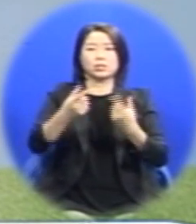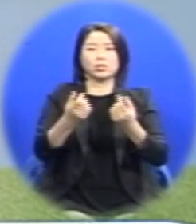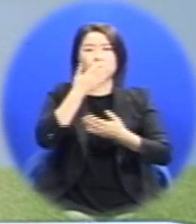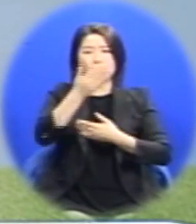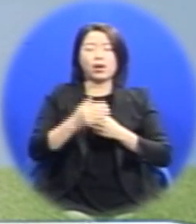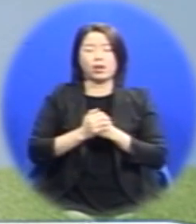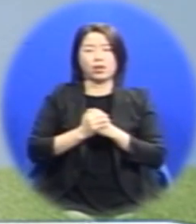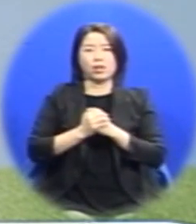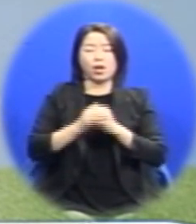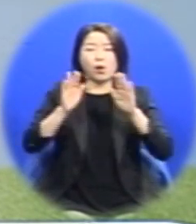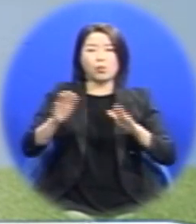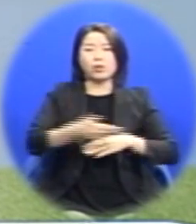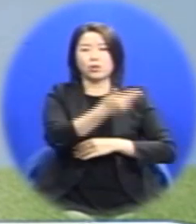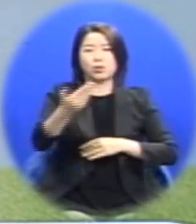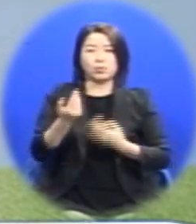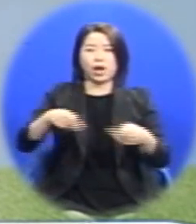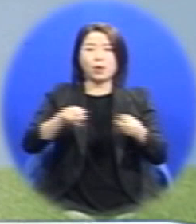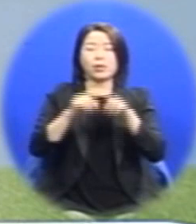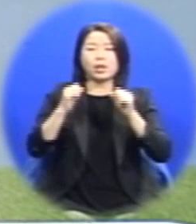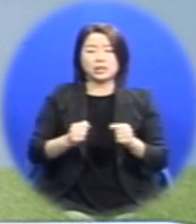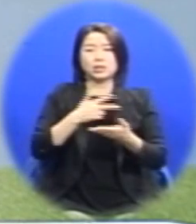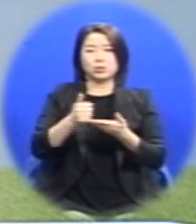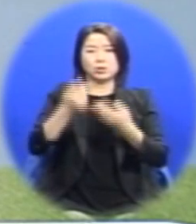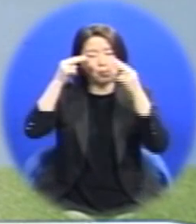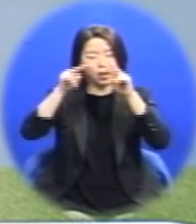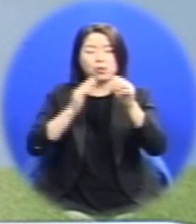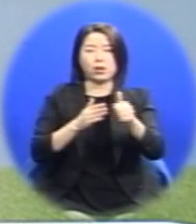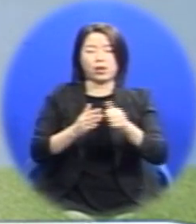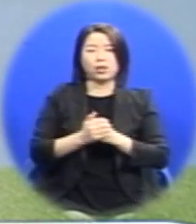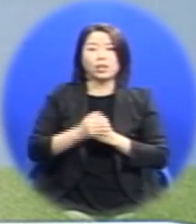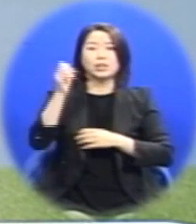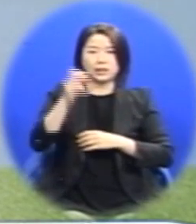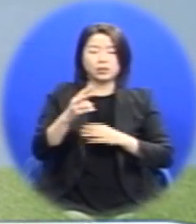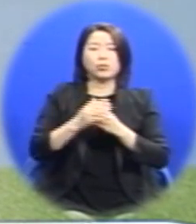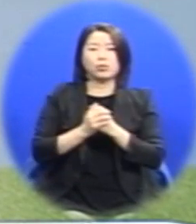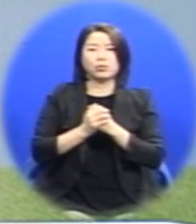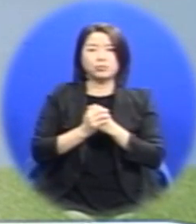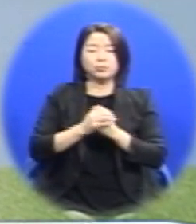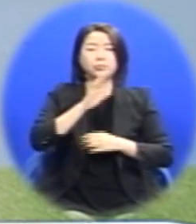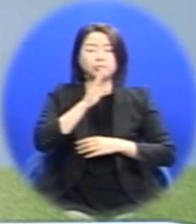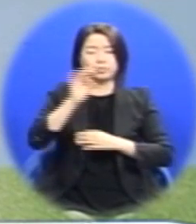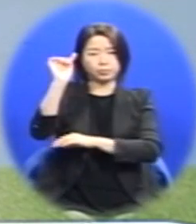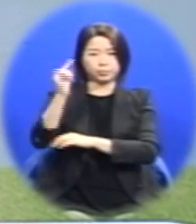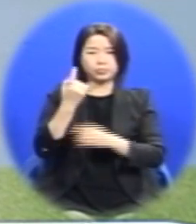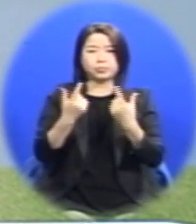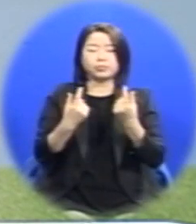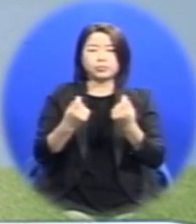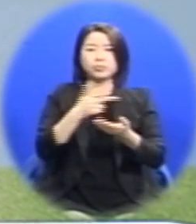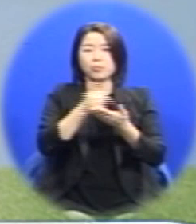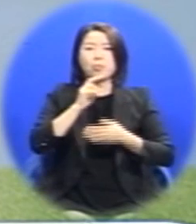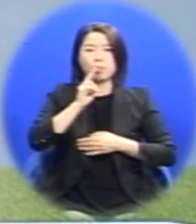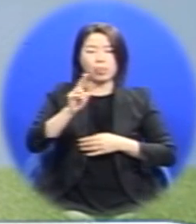있습니다. 오늘 여러분과 함께 하시는 주님을 바라보시길 바랍니다. 그리고 정말 다윗처럼 주여